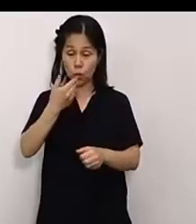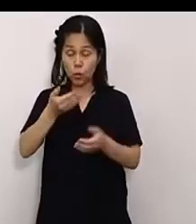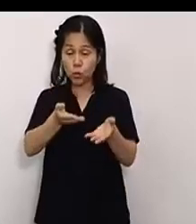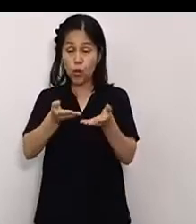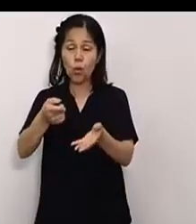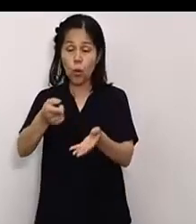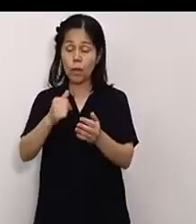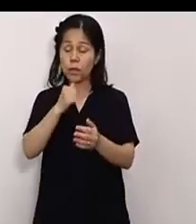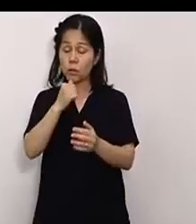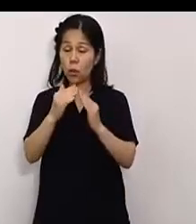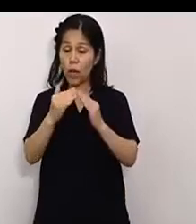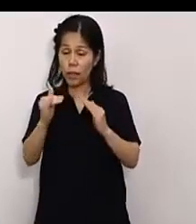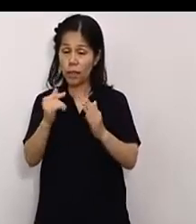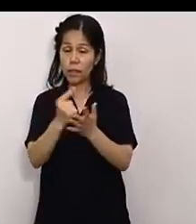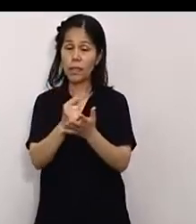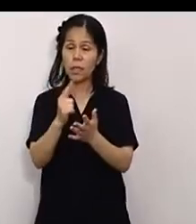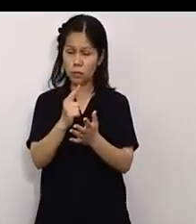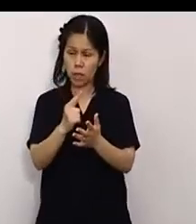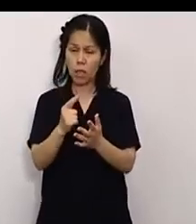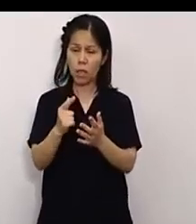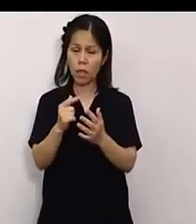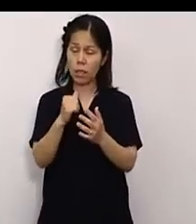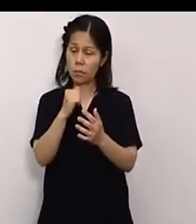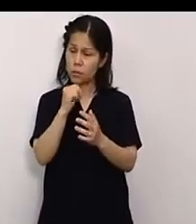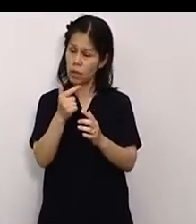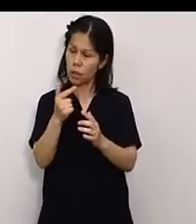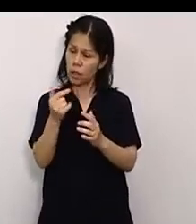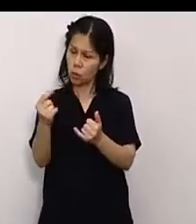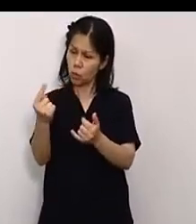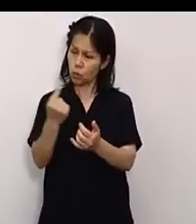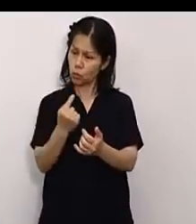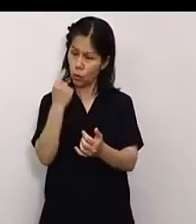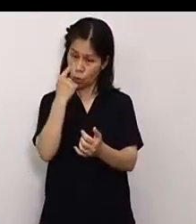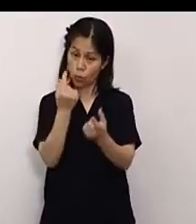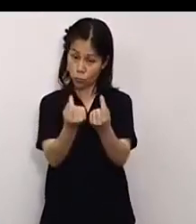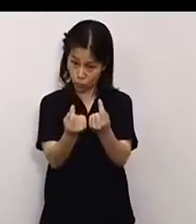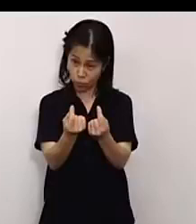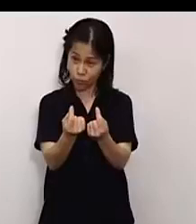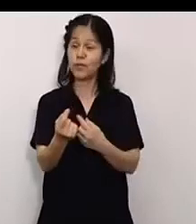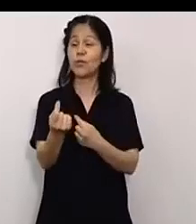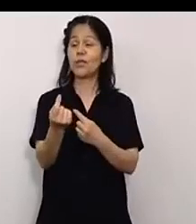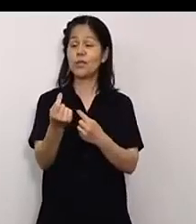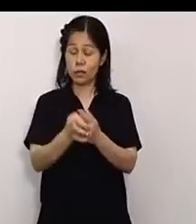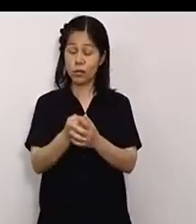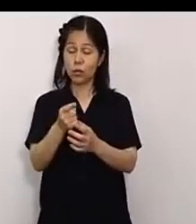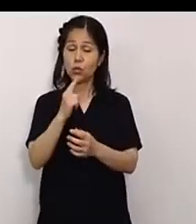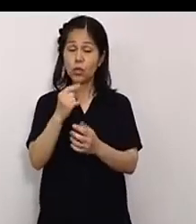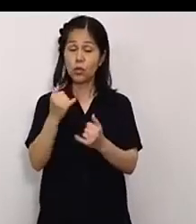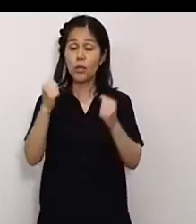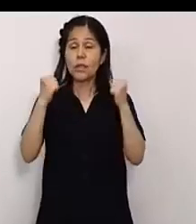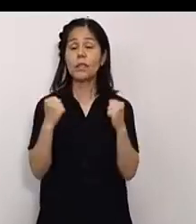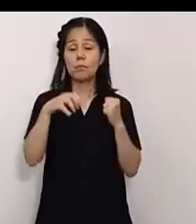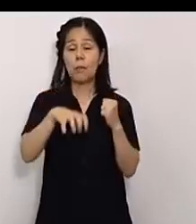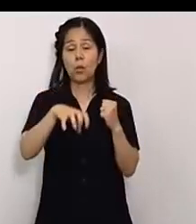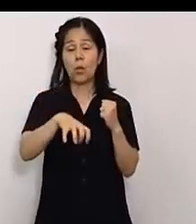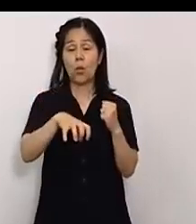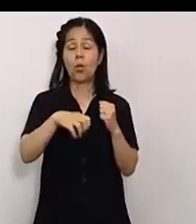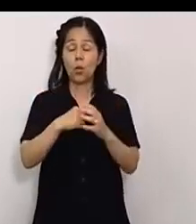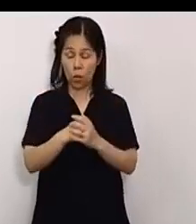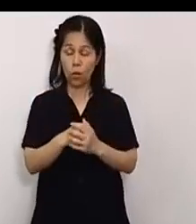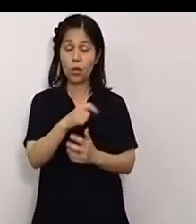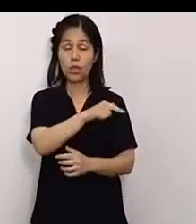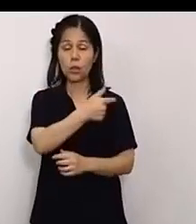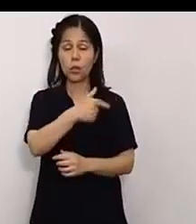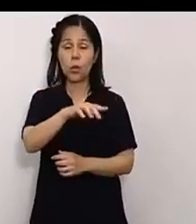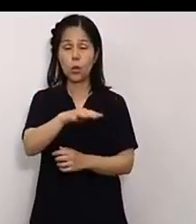貧困家庭の子どもだけじゃなくて、そうじゃない人も集まってきてるわけでしょ。そういう中の居場所っていうことで、いろんな子ども